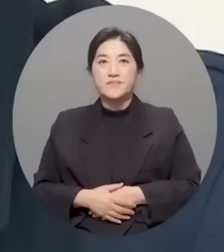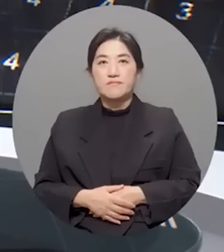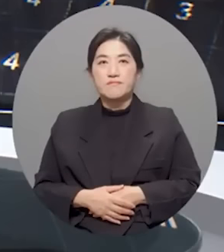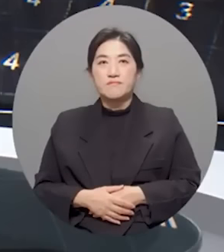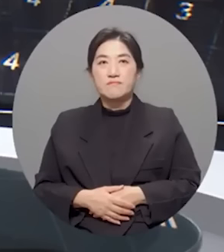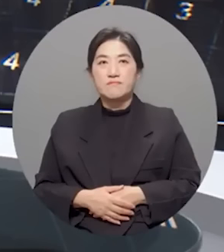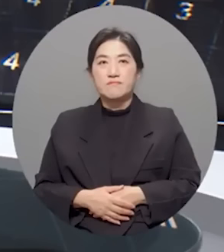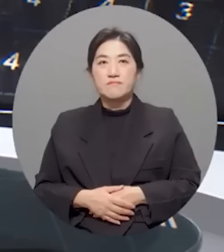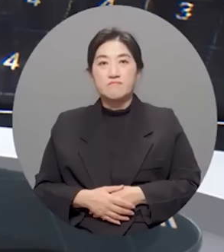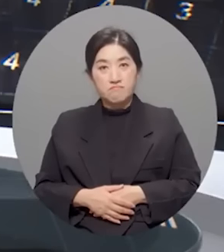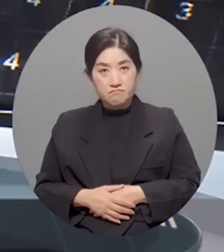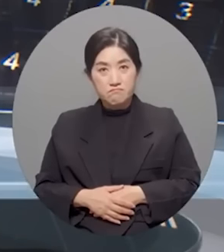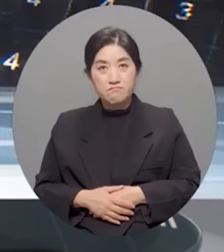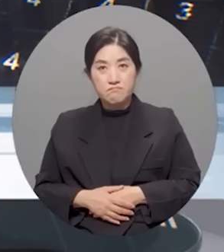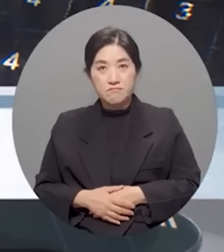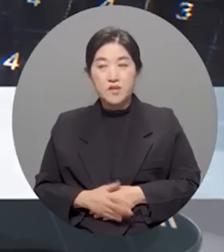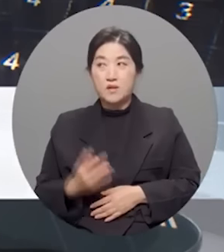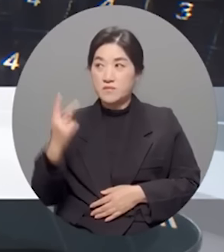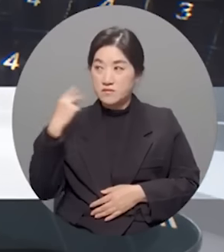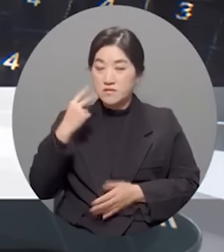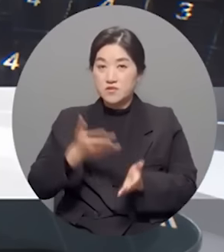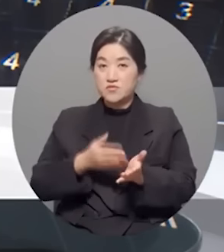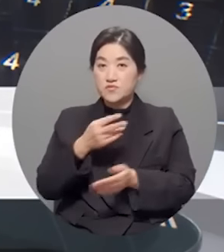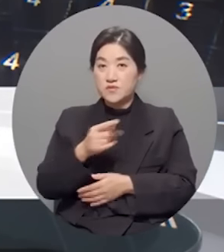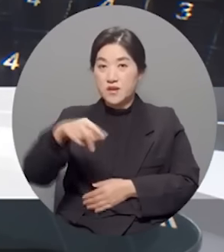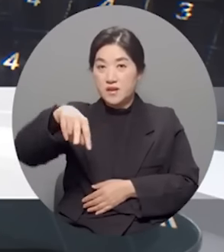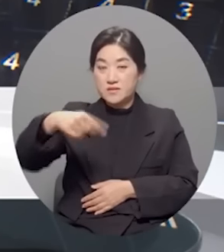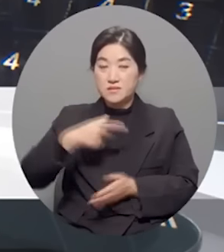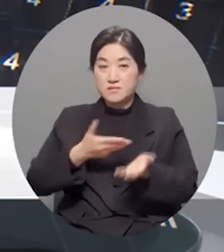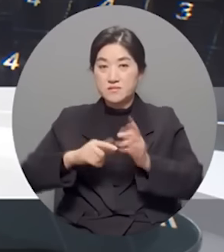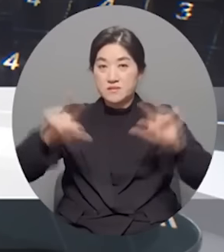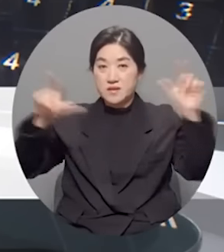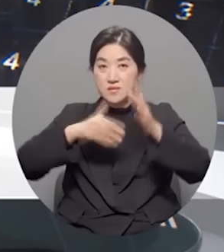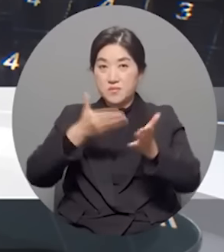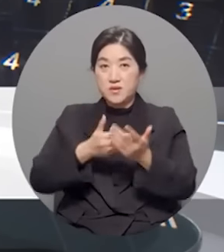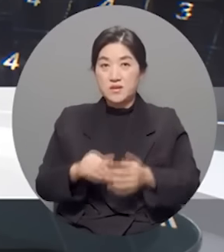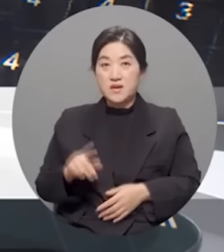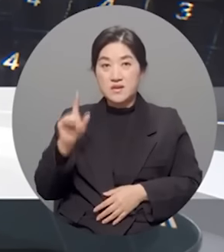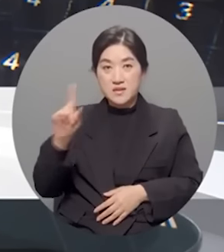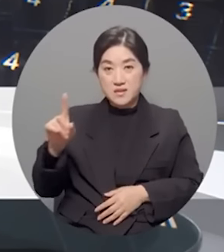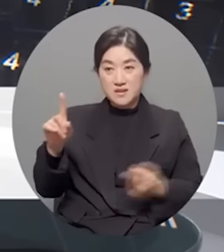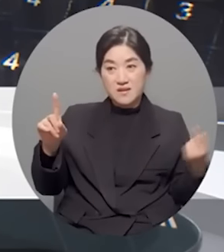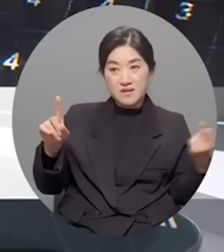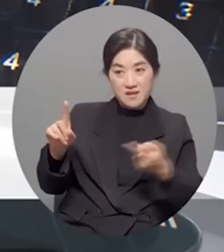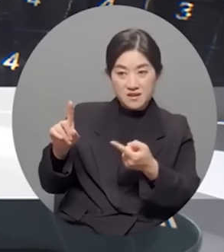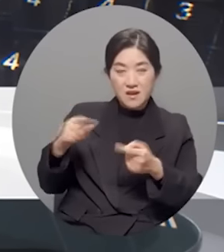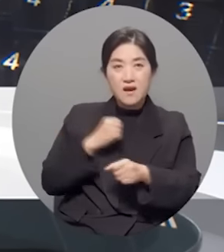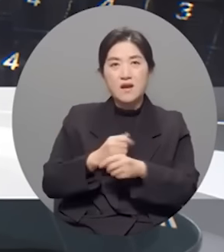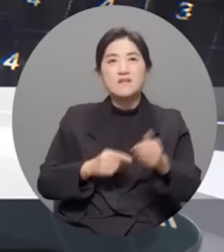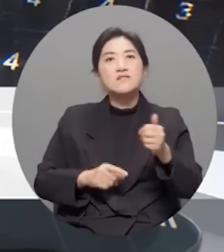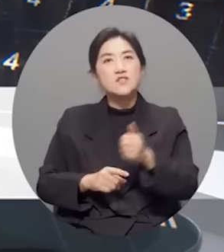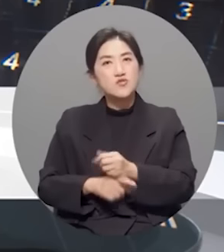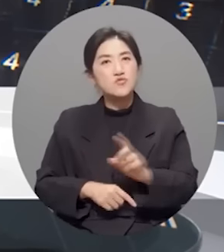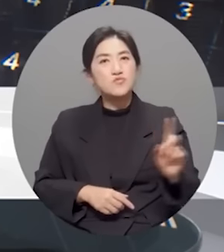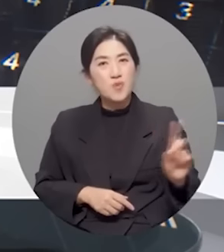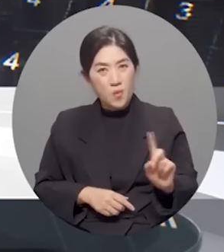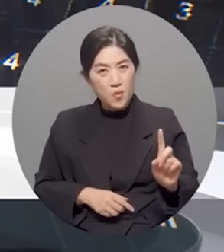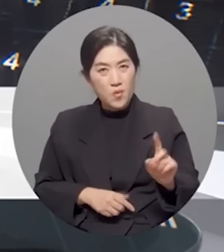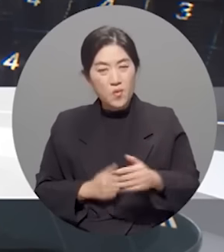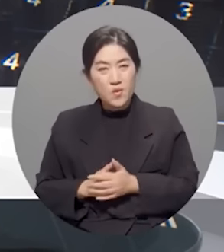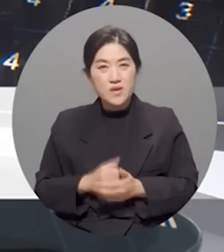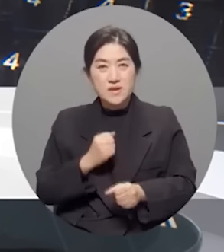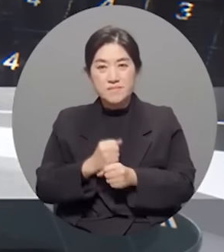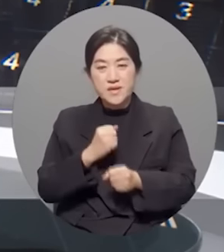이남호네 그렇다면 그제 뉴스데스크 날씨 보도에서 1이라는 숫자를 부각해서 내보낸 이유가 뭐였는지 그